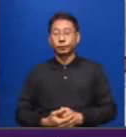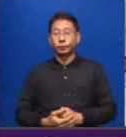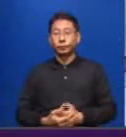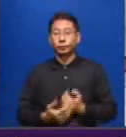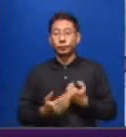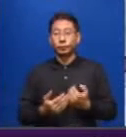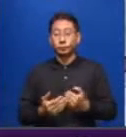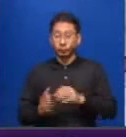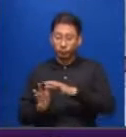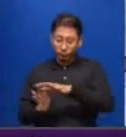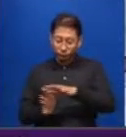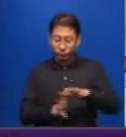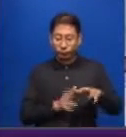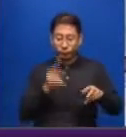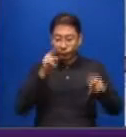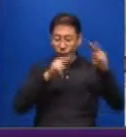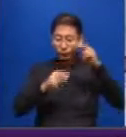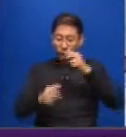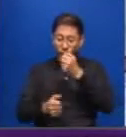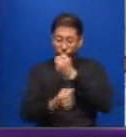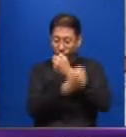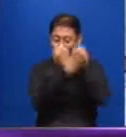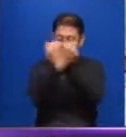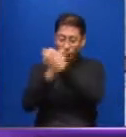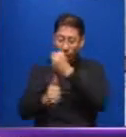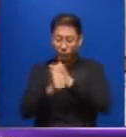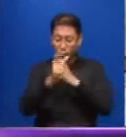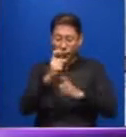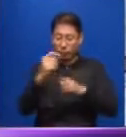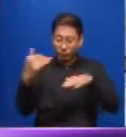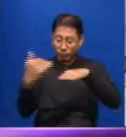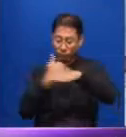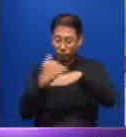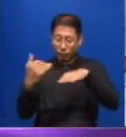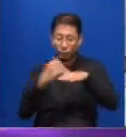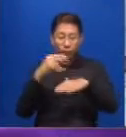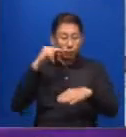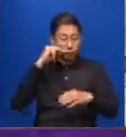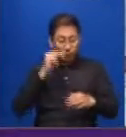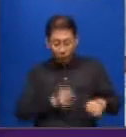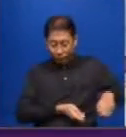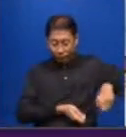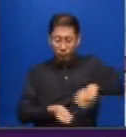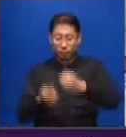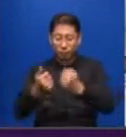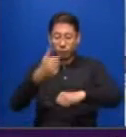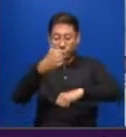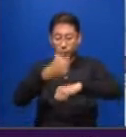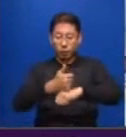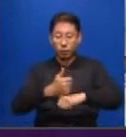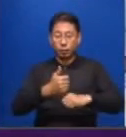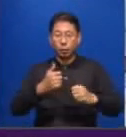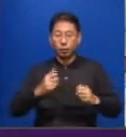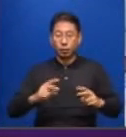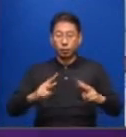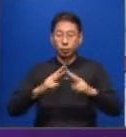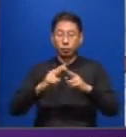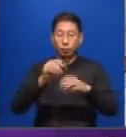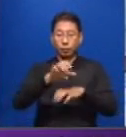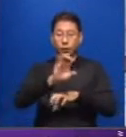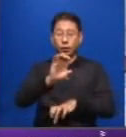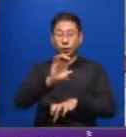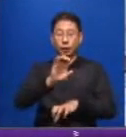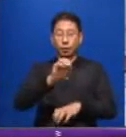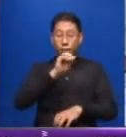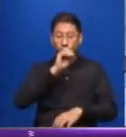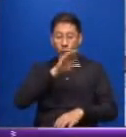ส่วนเรื่องของการดูแลความปลอดภัยเกี่ยวกับเรื่องของการจราจรในช่วงเทศกาลสงกรานต์นะคะทางด้านรัฐมนตรีช่วยว่าการกระทรงมหาดไทยก็ได้